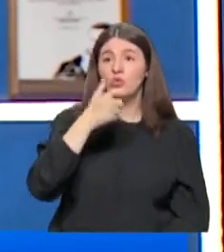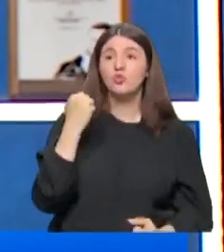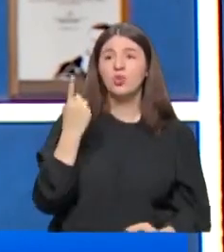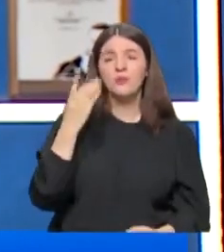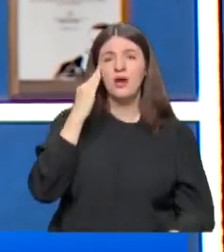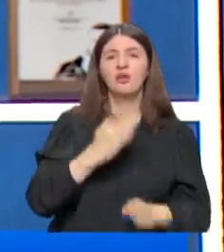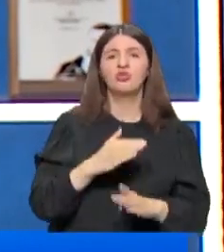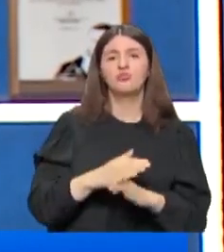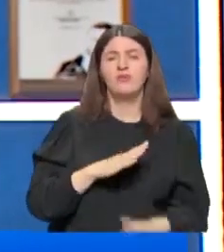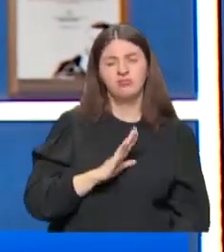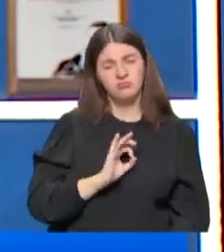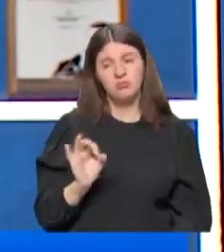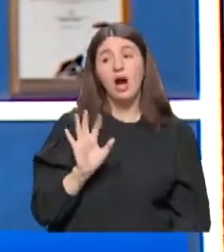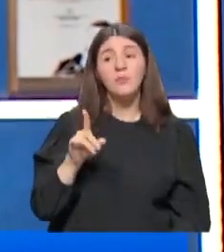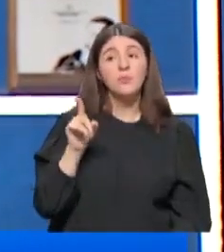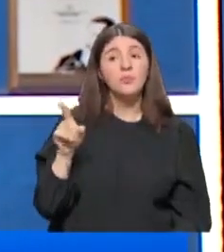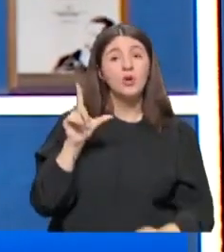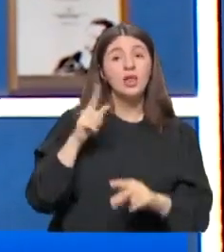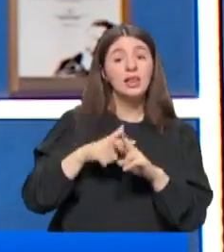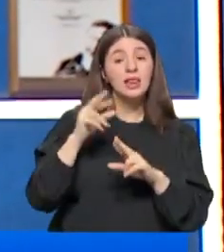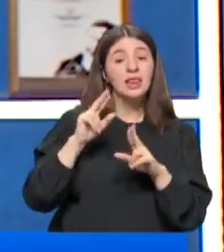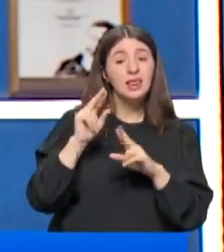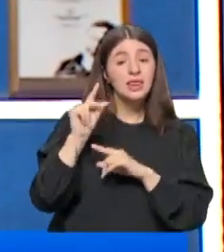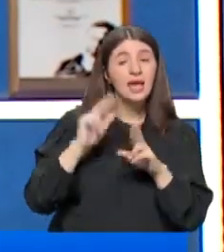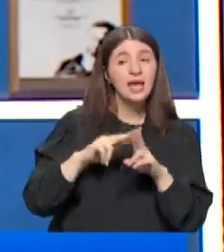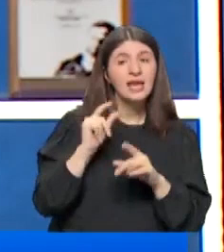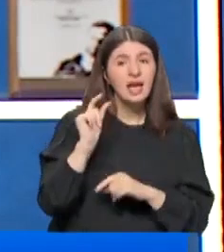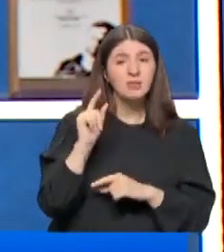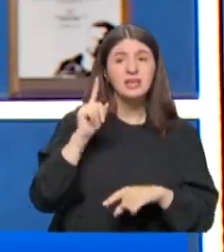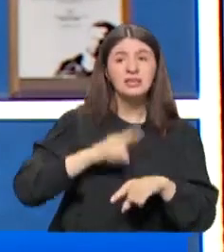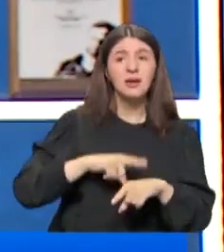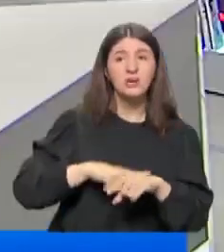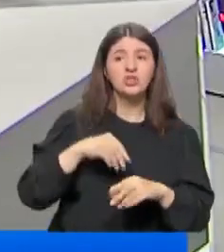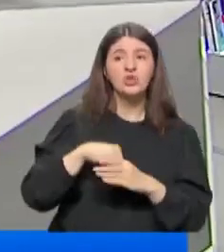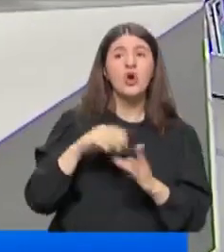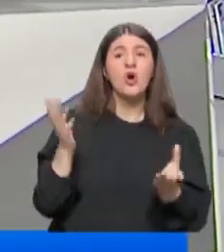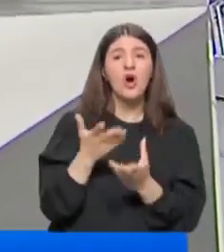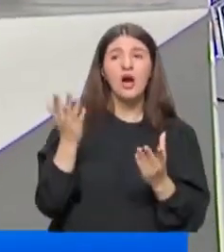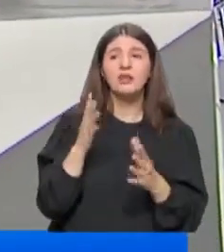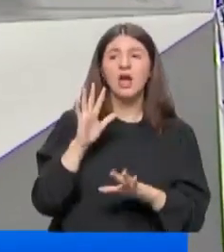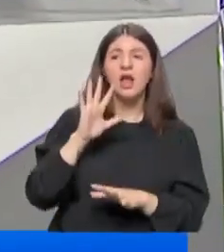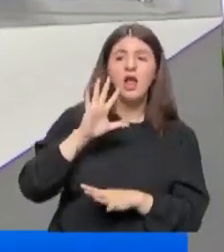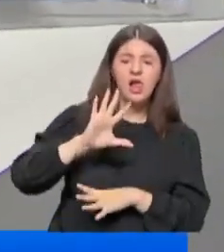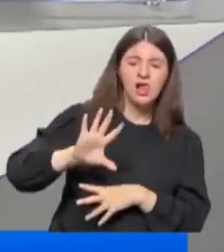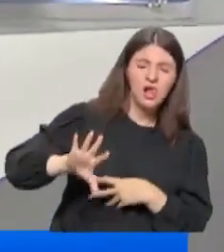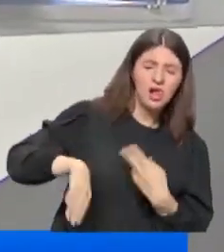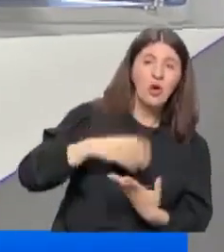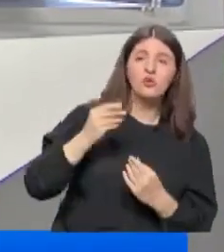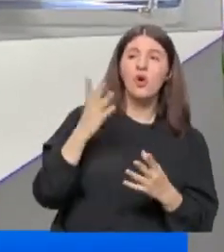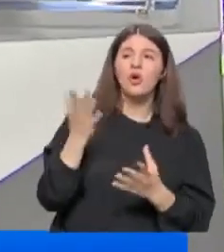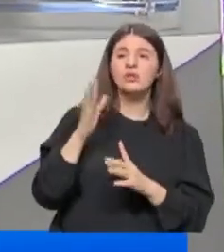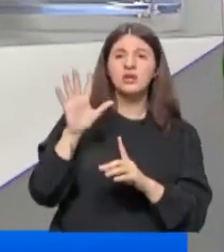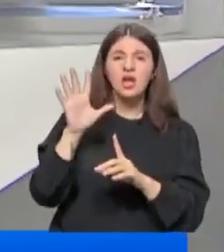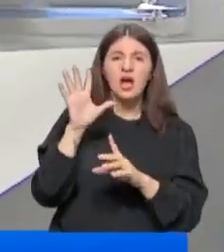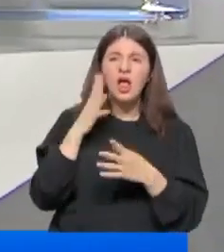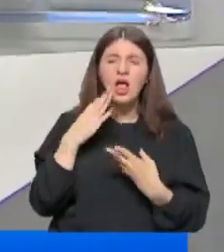bir mutabakat var. Fakat bu laik kelimesinin zaman içerisinde o kadar dejenere olduğunu görüyoruz ki, o kadar aşındığını